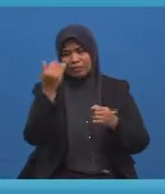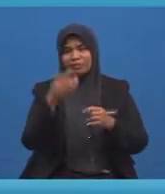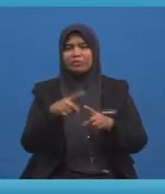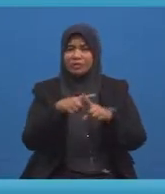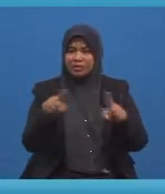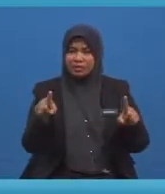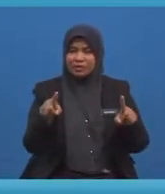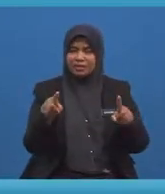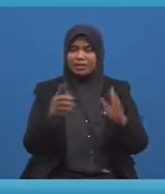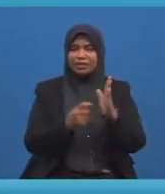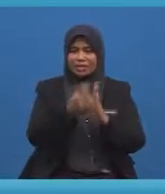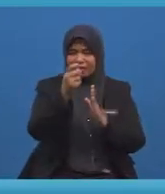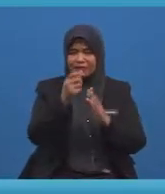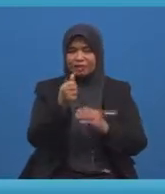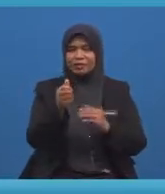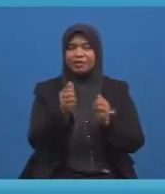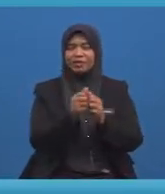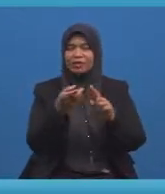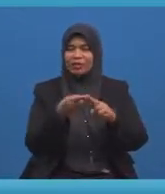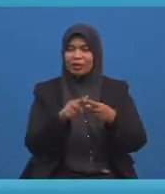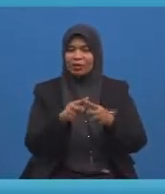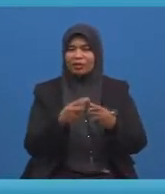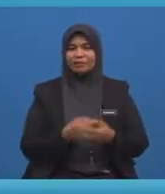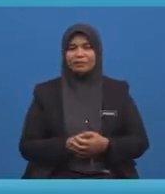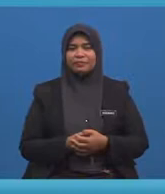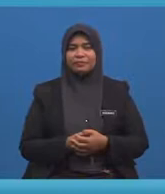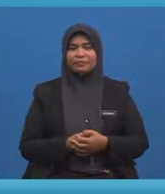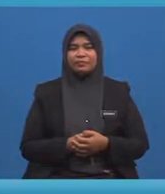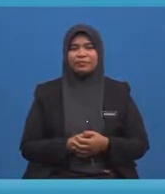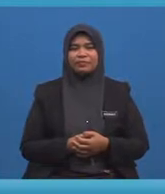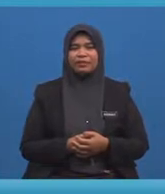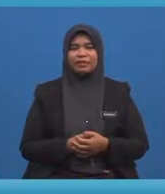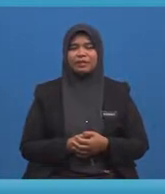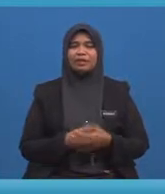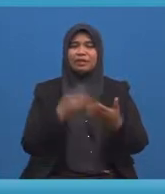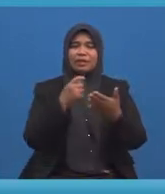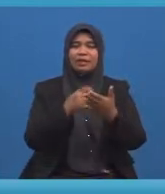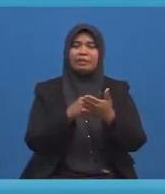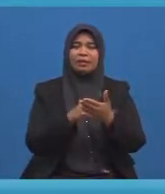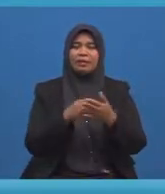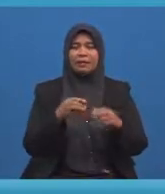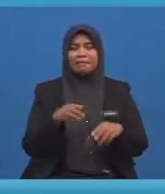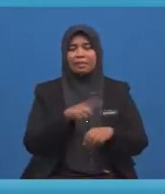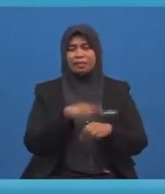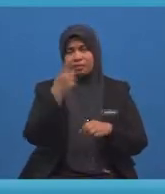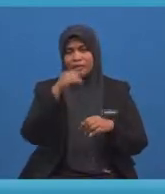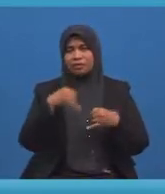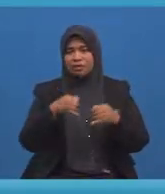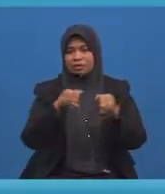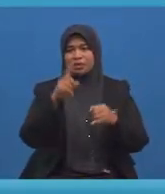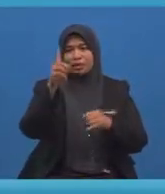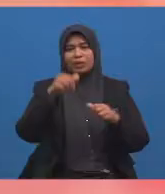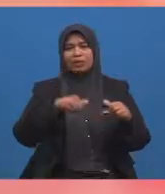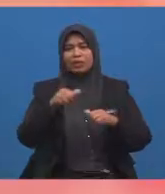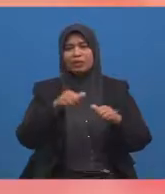beza ketinggian kamu dengan kawan-kawan ya. Okey, tibalah masanya untuk kita jalankan satu